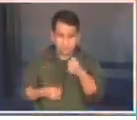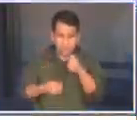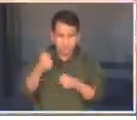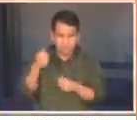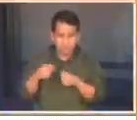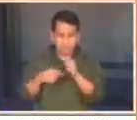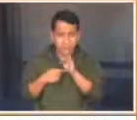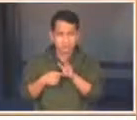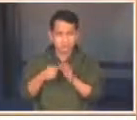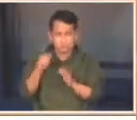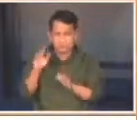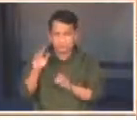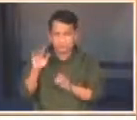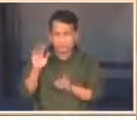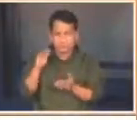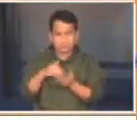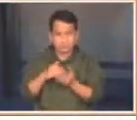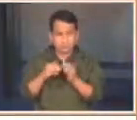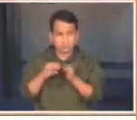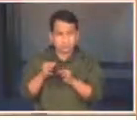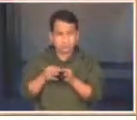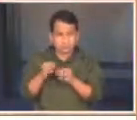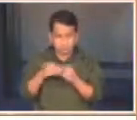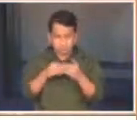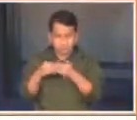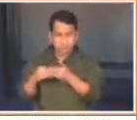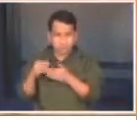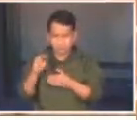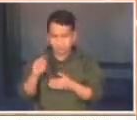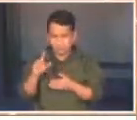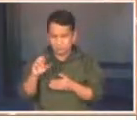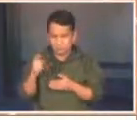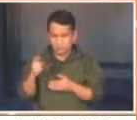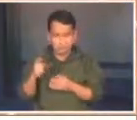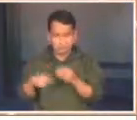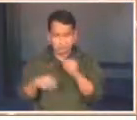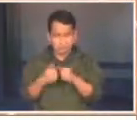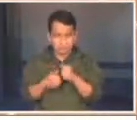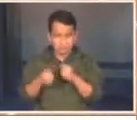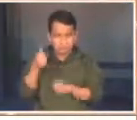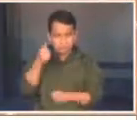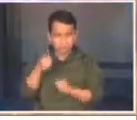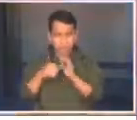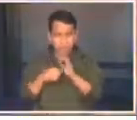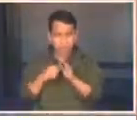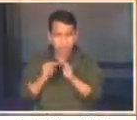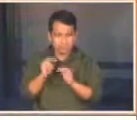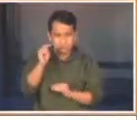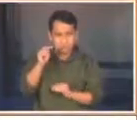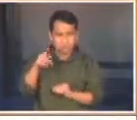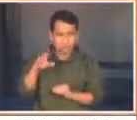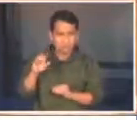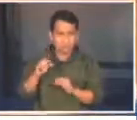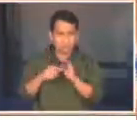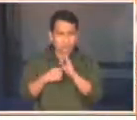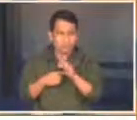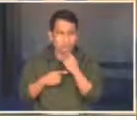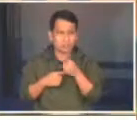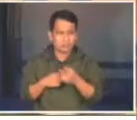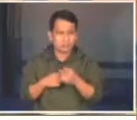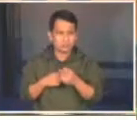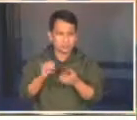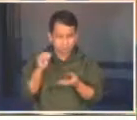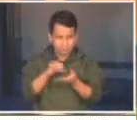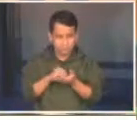25 points si Kiefer Ravena para pangunahan ang NLEX Road Warriors sa kanilang panalo kontra Northport Batangpierre at itala